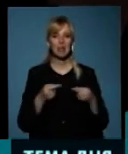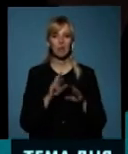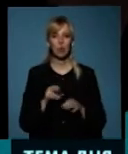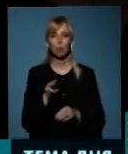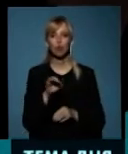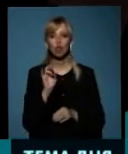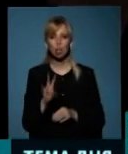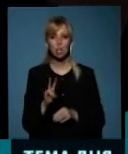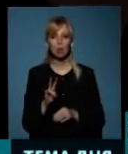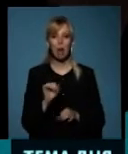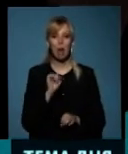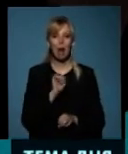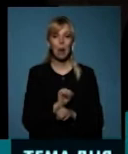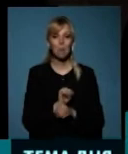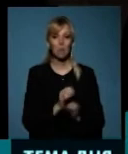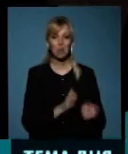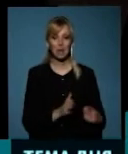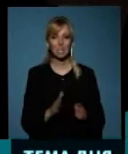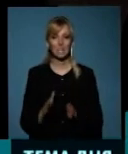шин, гальмівна система,